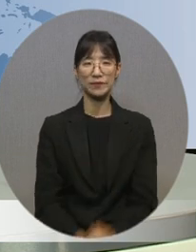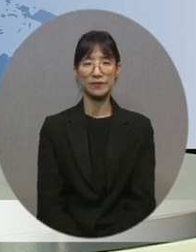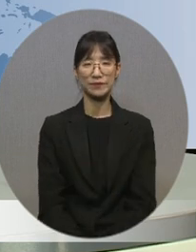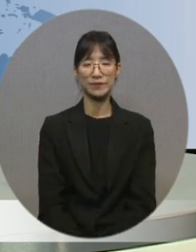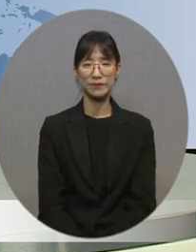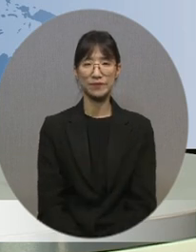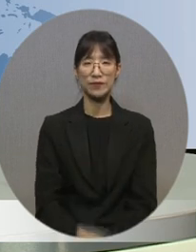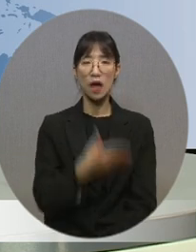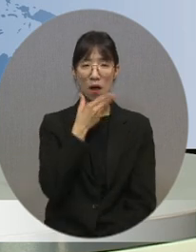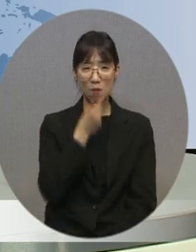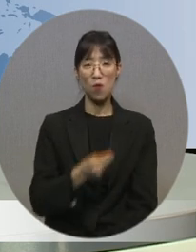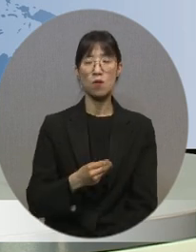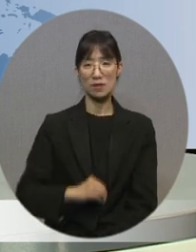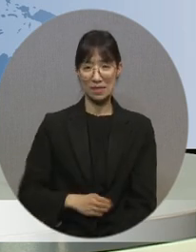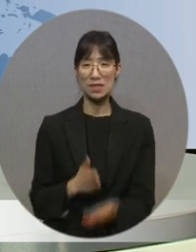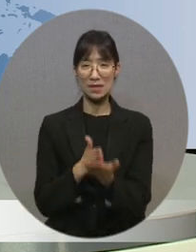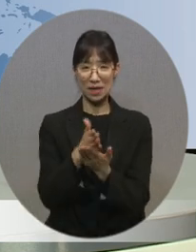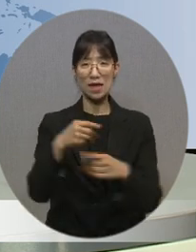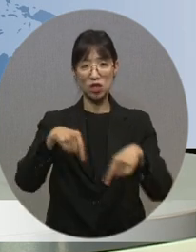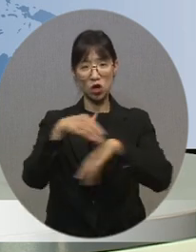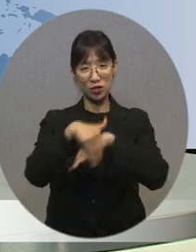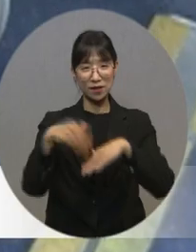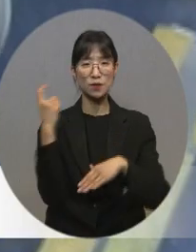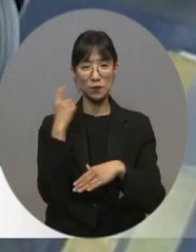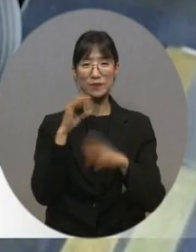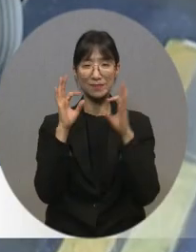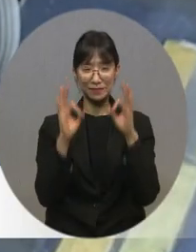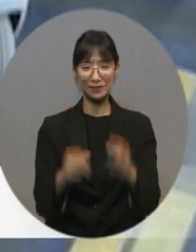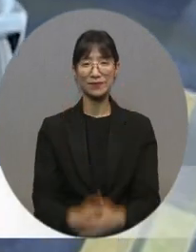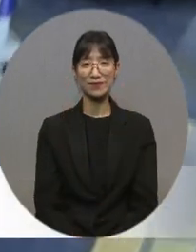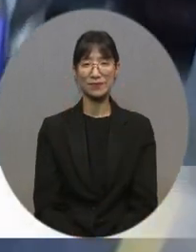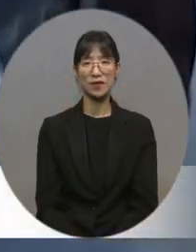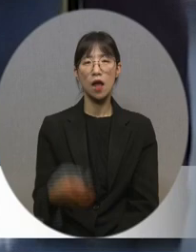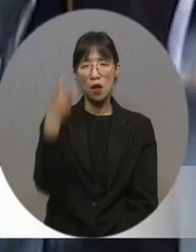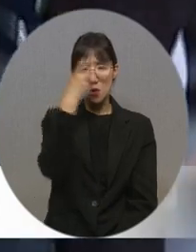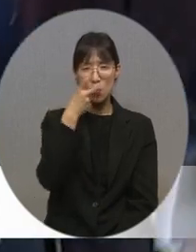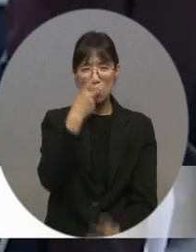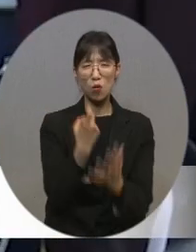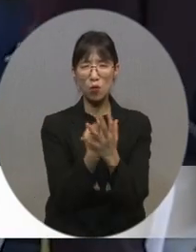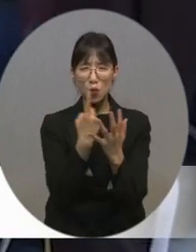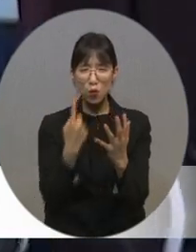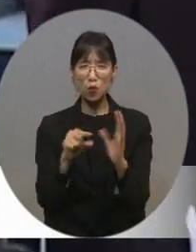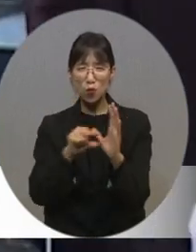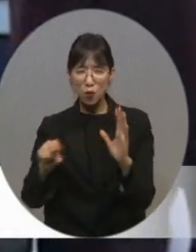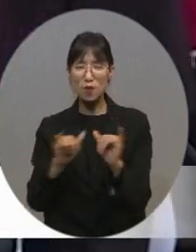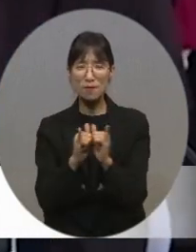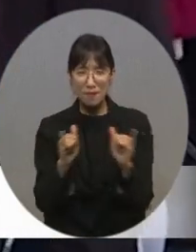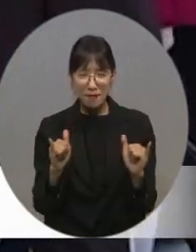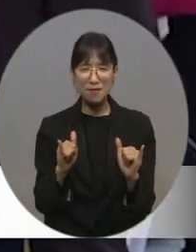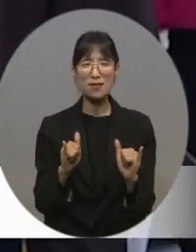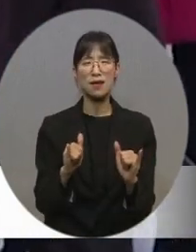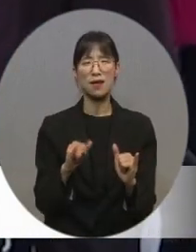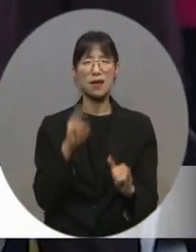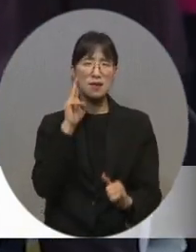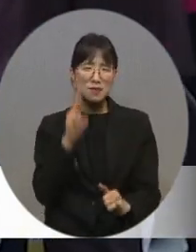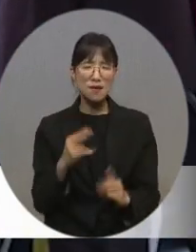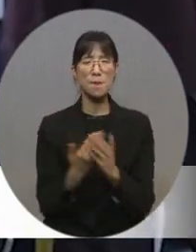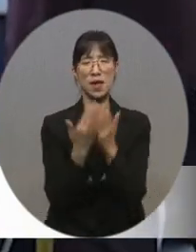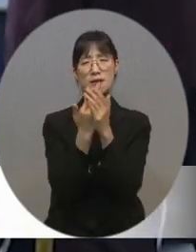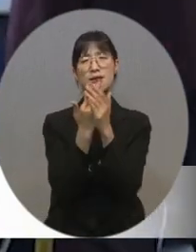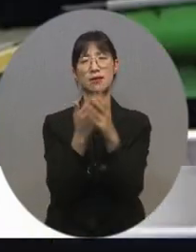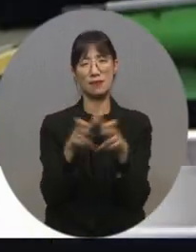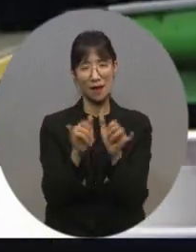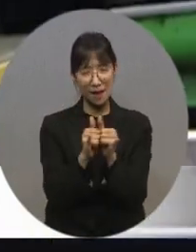이어서 복직의 정책 소식 만나보겠습니다 돌봄 사각지대에 있었던 최종적 발달 장애인과 가족이